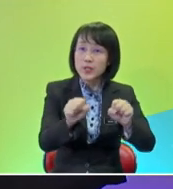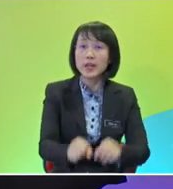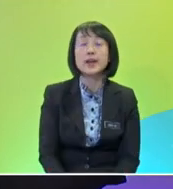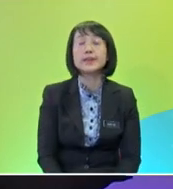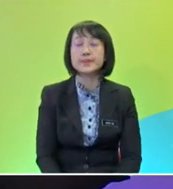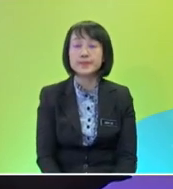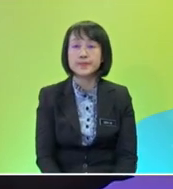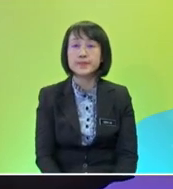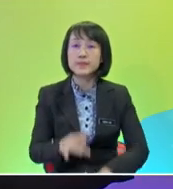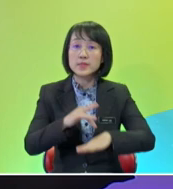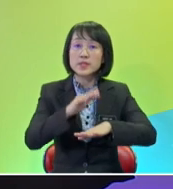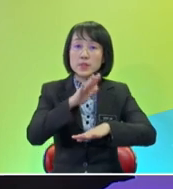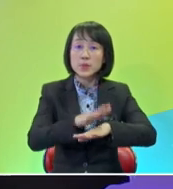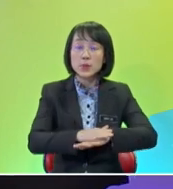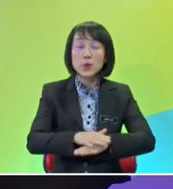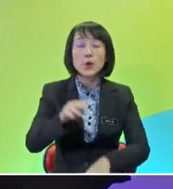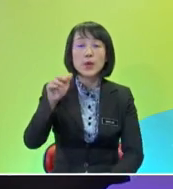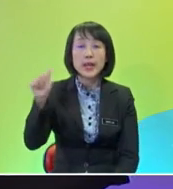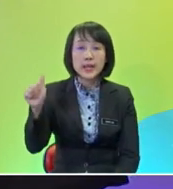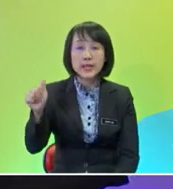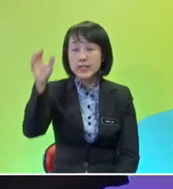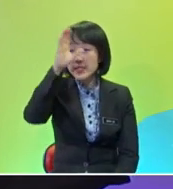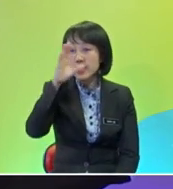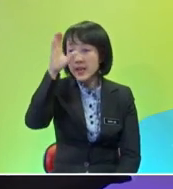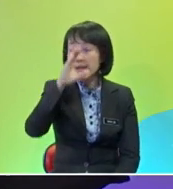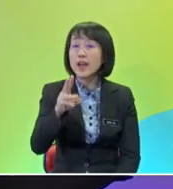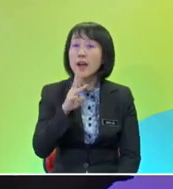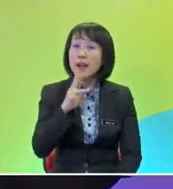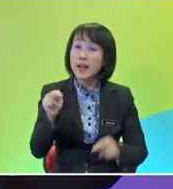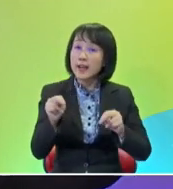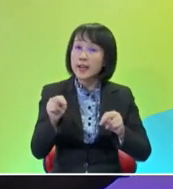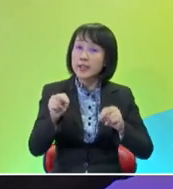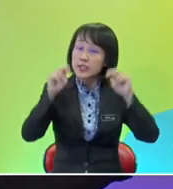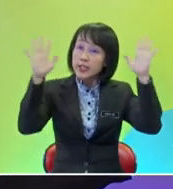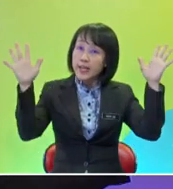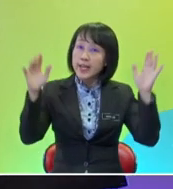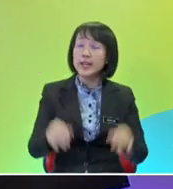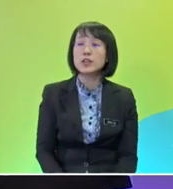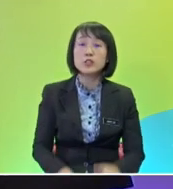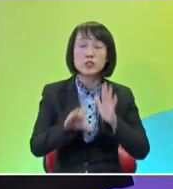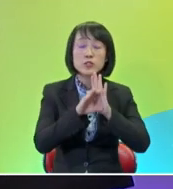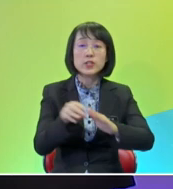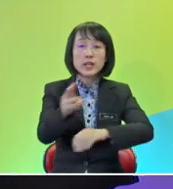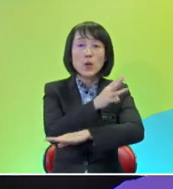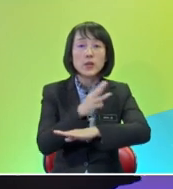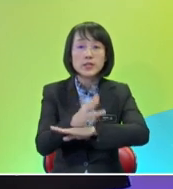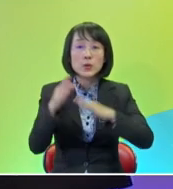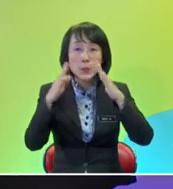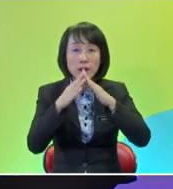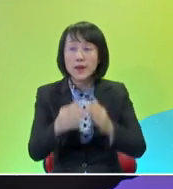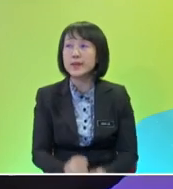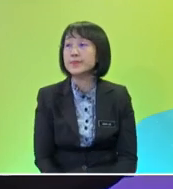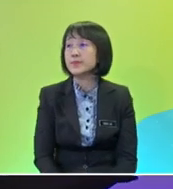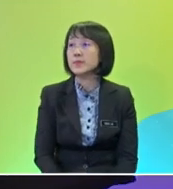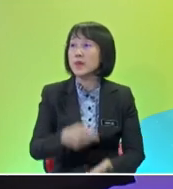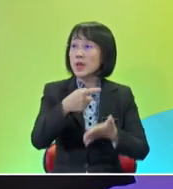Ya, kawasan-kawasan perumahan ya, cikgu? Betul. Okey. Okey, kemudian kita tengok lagi apakah gejala dan